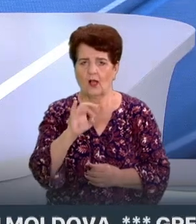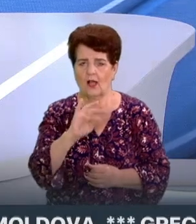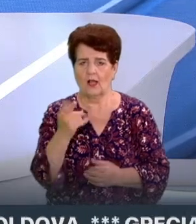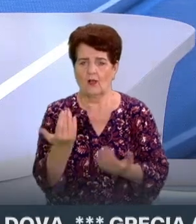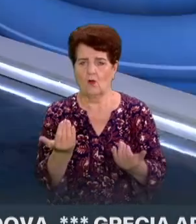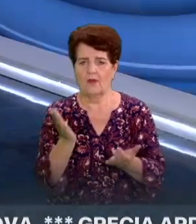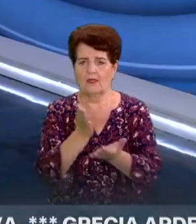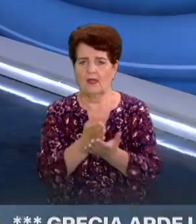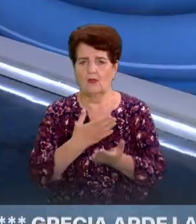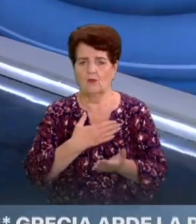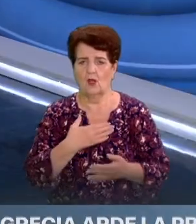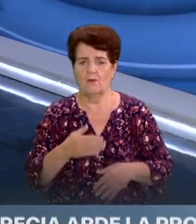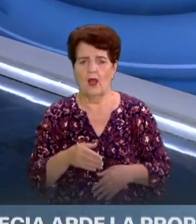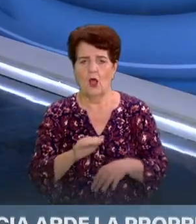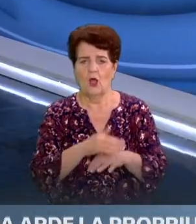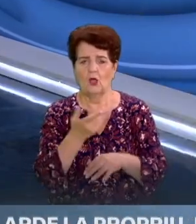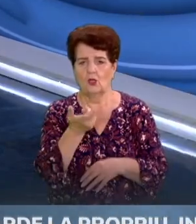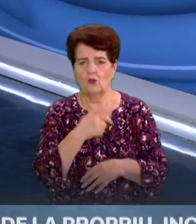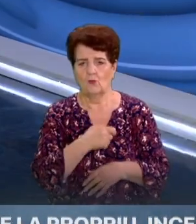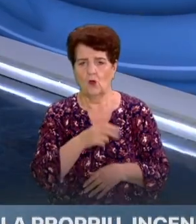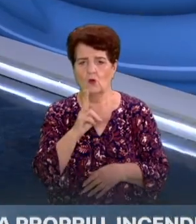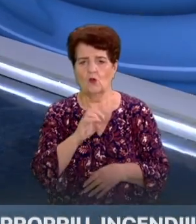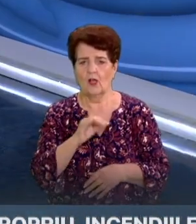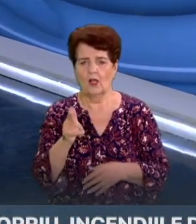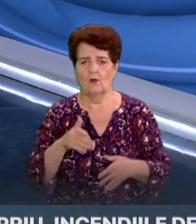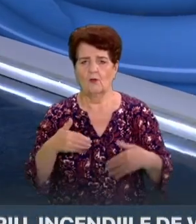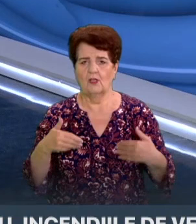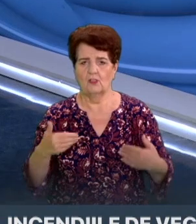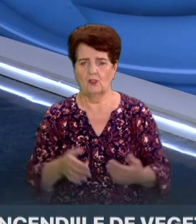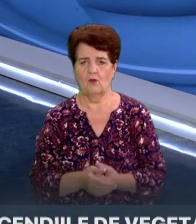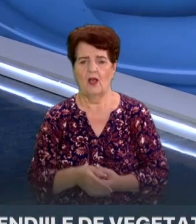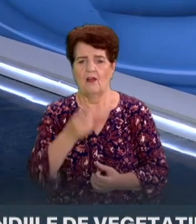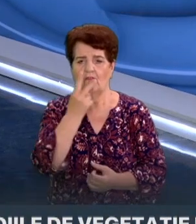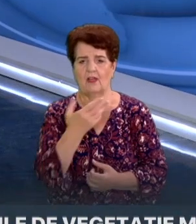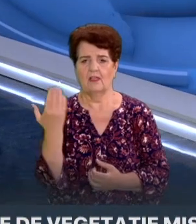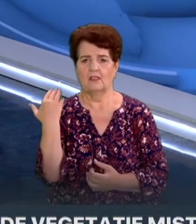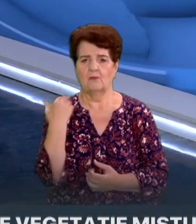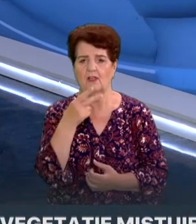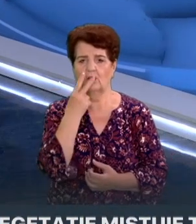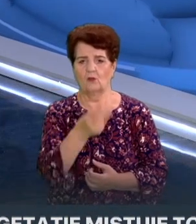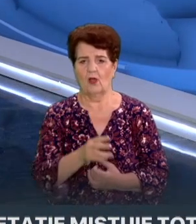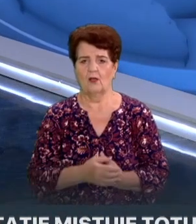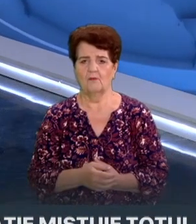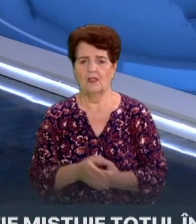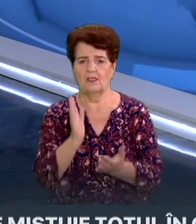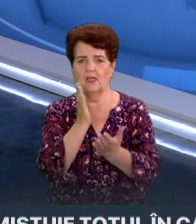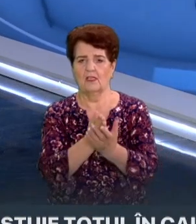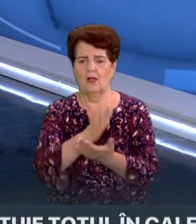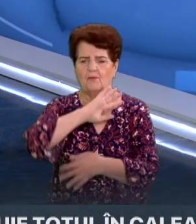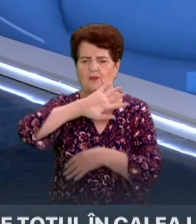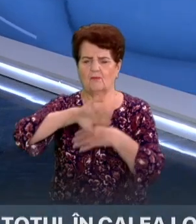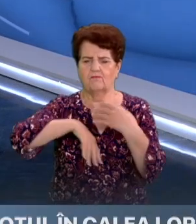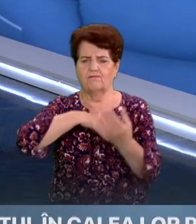noi. Domnule Cojocaru, bună ziua! Bună ziua! Văd în spatele dumneavoastră imagini de-a dreptul